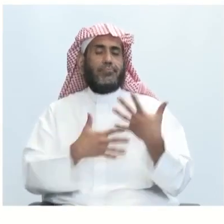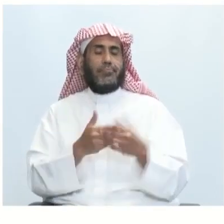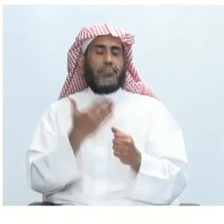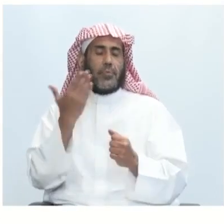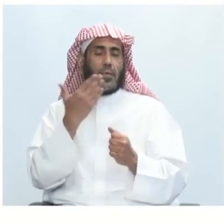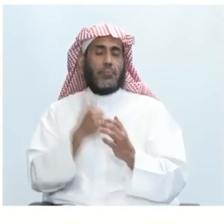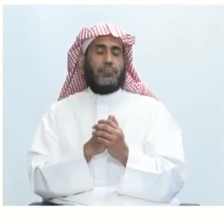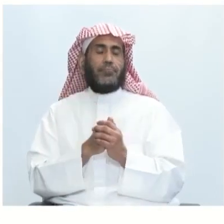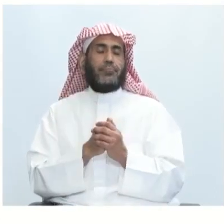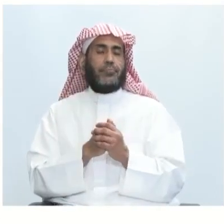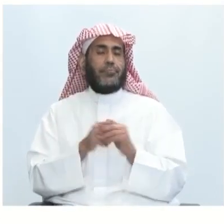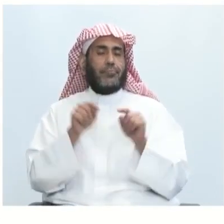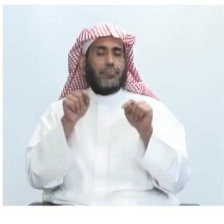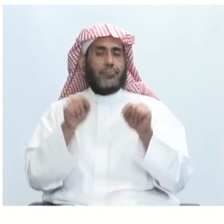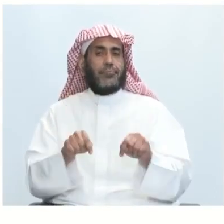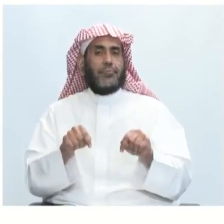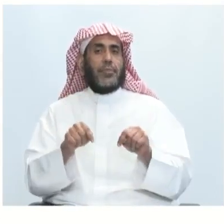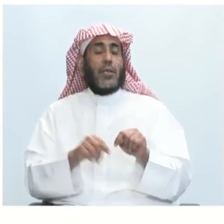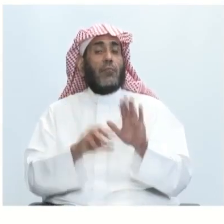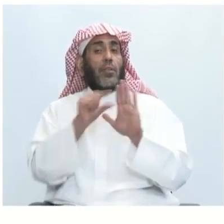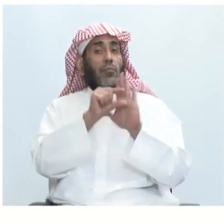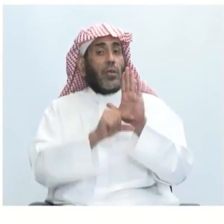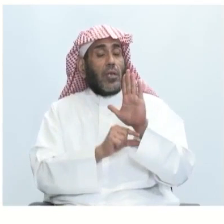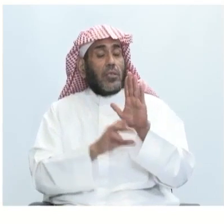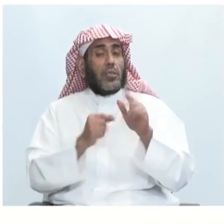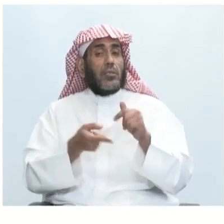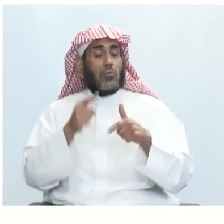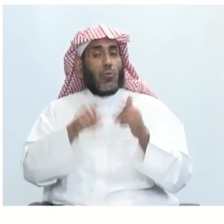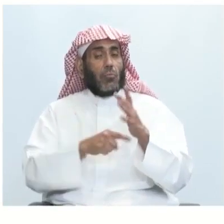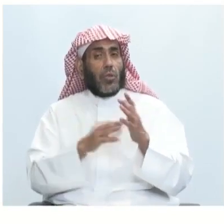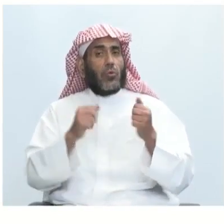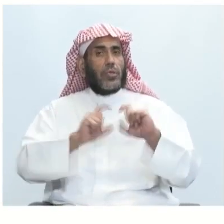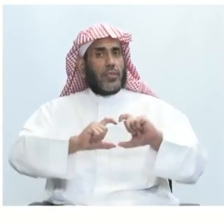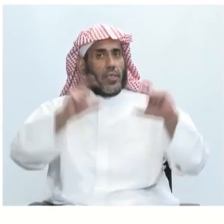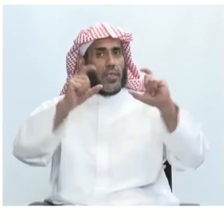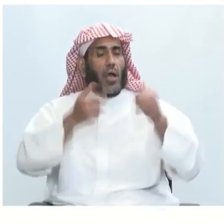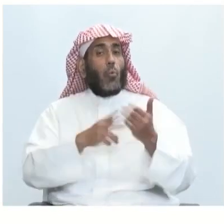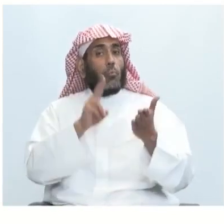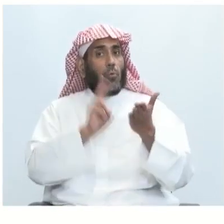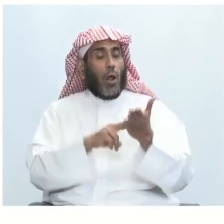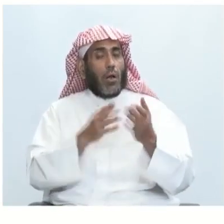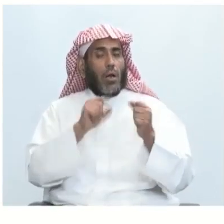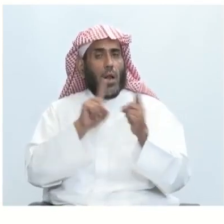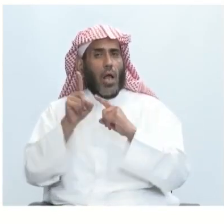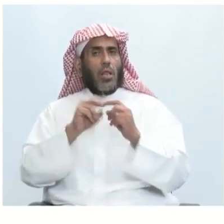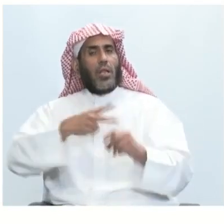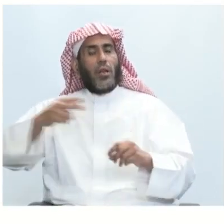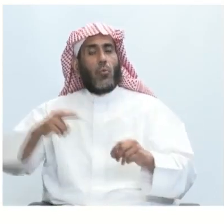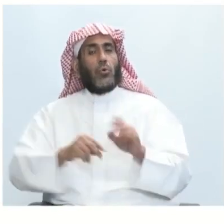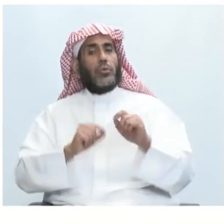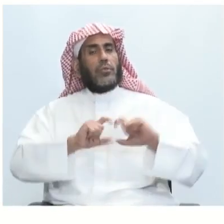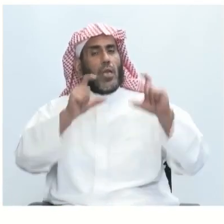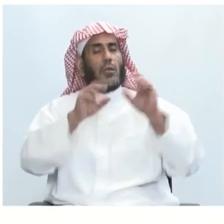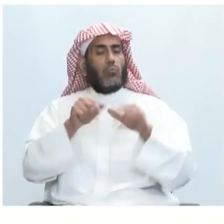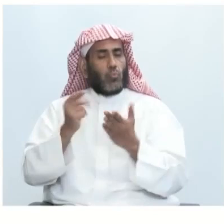تقرا في هذه الفقرات الموجوده ثم تذكر الدليل او البرهان طبعا هنا لاحظ نوع الدليل قد